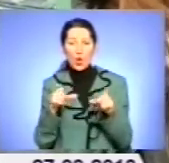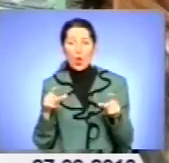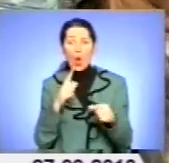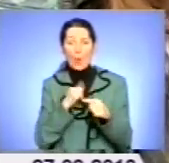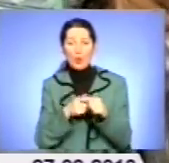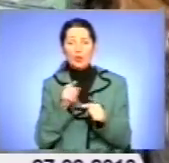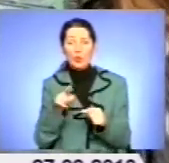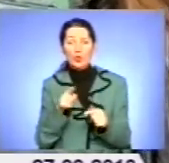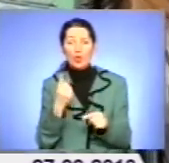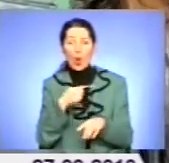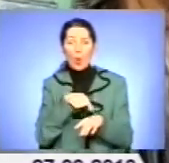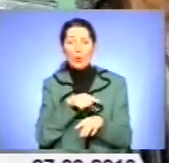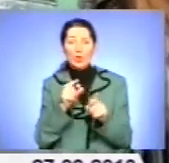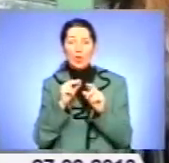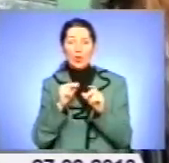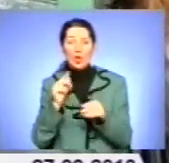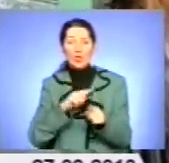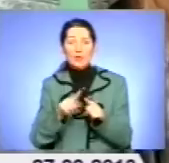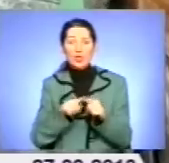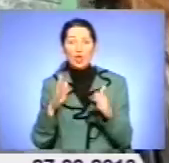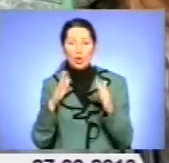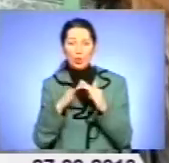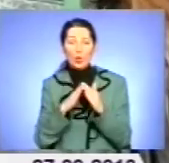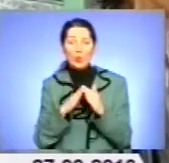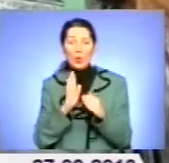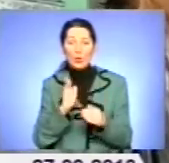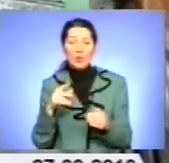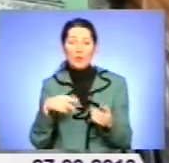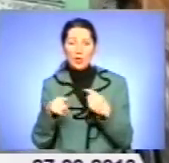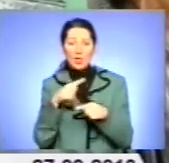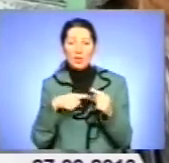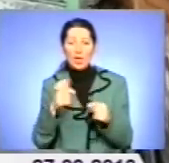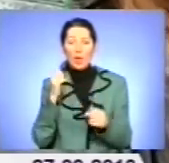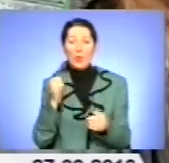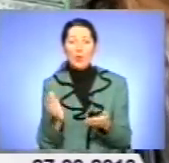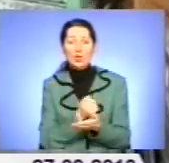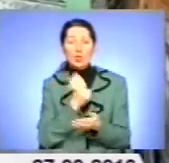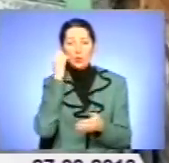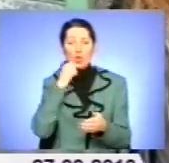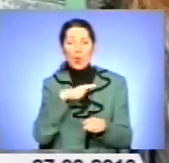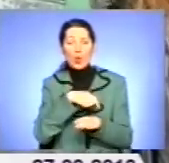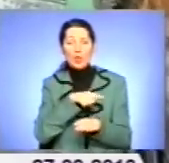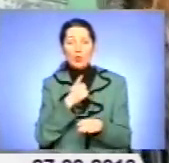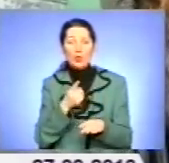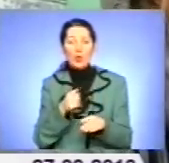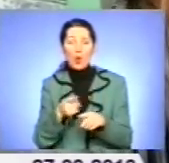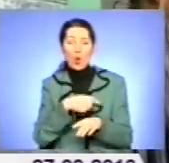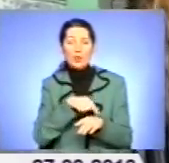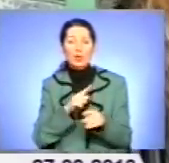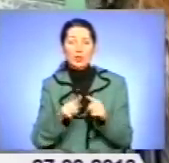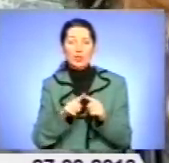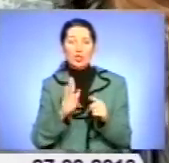в тому, що на годину швидше і додому будемо йти. Виходить, по старому годиннику на годину швидше, але вже буде на вирі